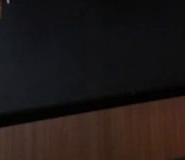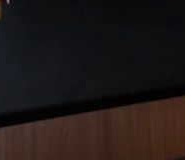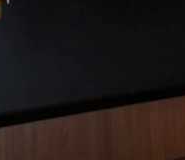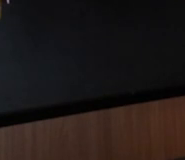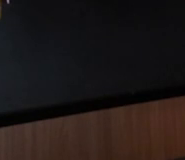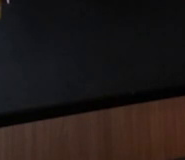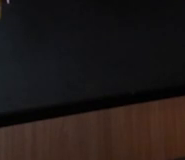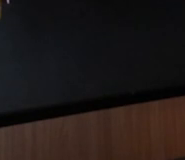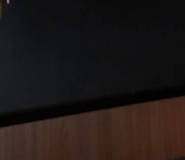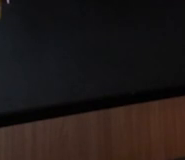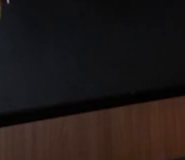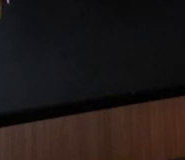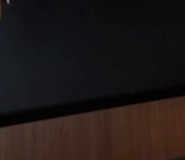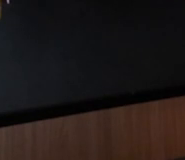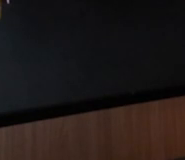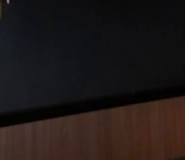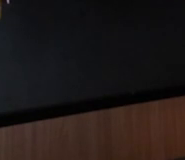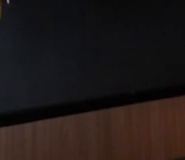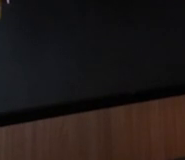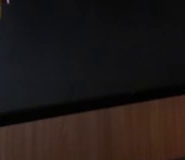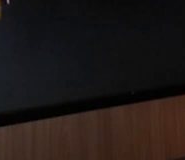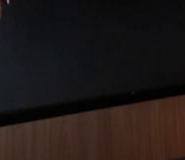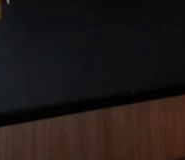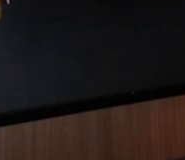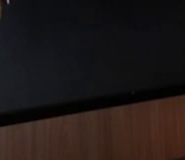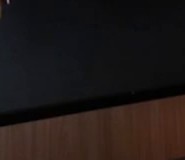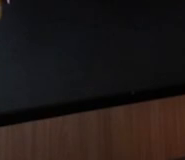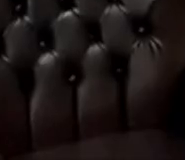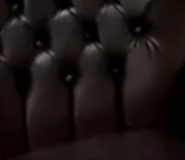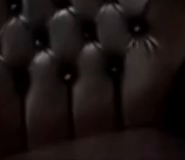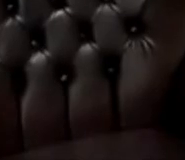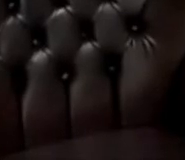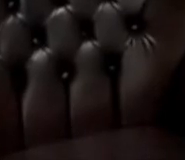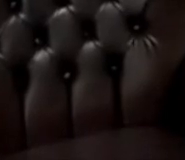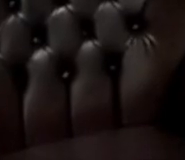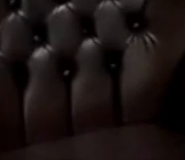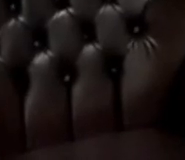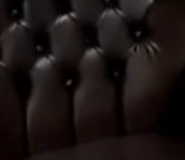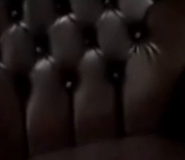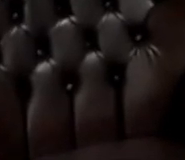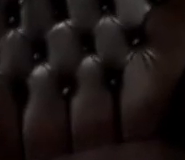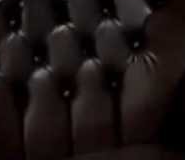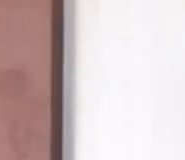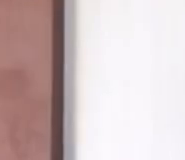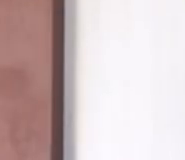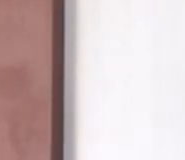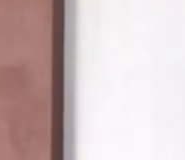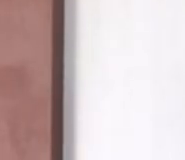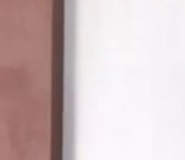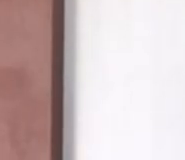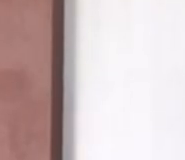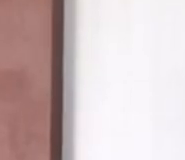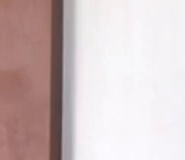efisien. Aplikasi Singa Instansi inovatif luar biasa. Maju terus Pengadilan Negeri Singaraja.